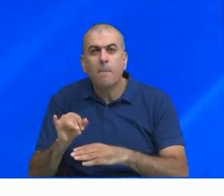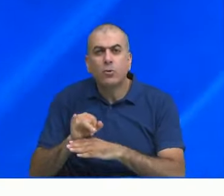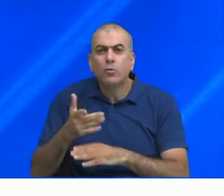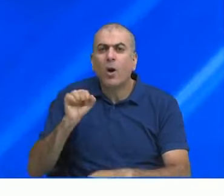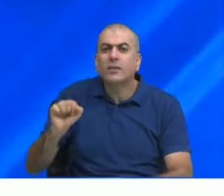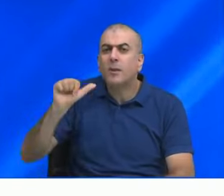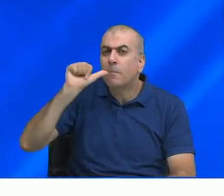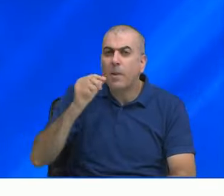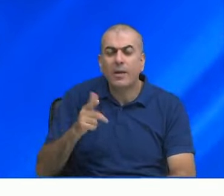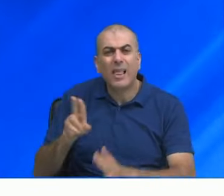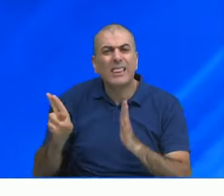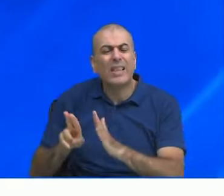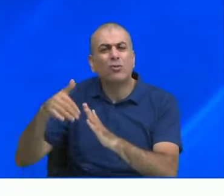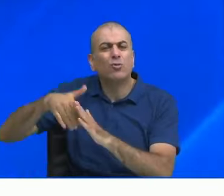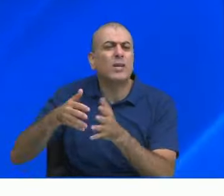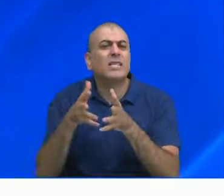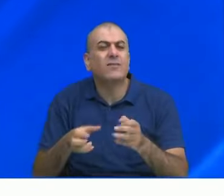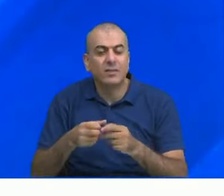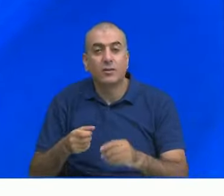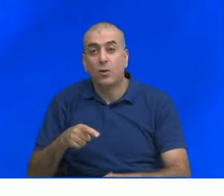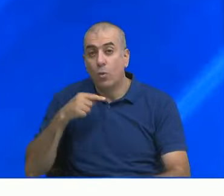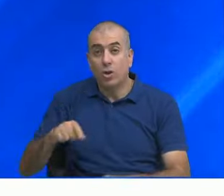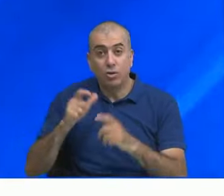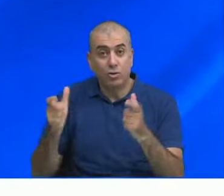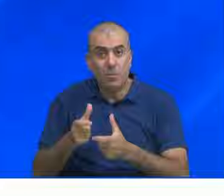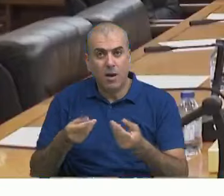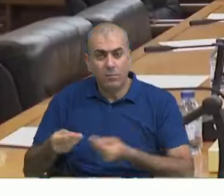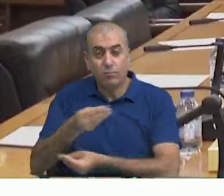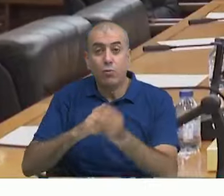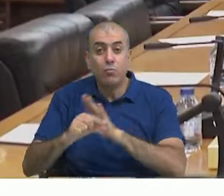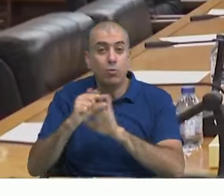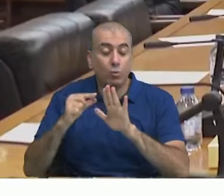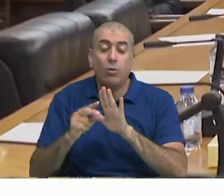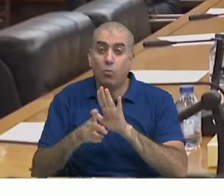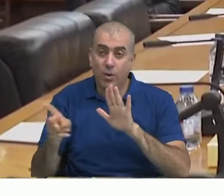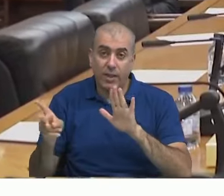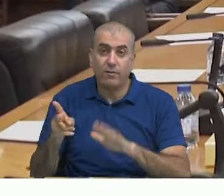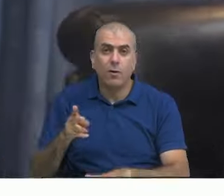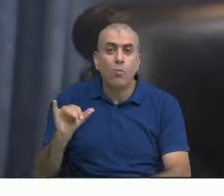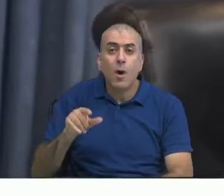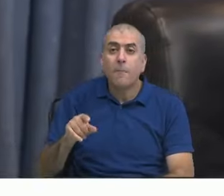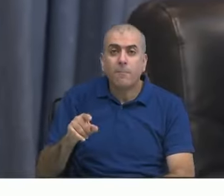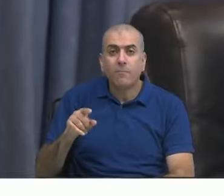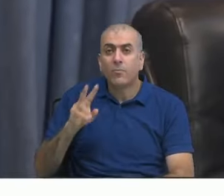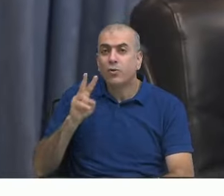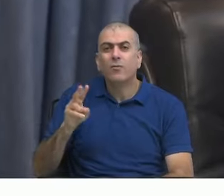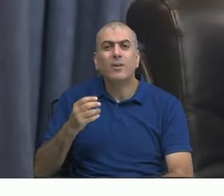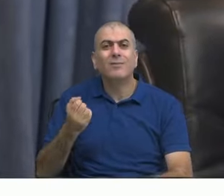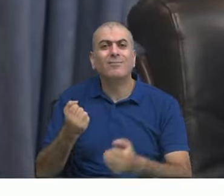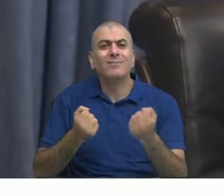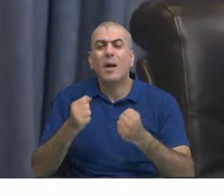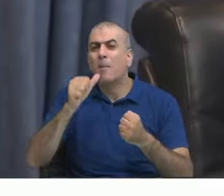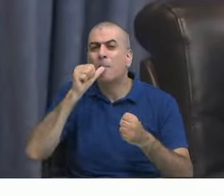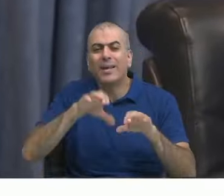وابرز تحديات القطاع وقال الزعبي ان الاجتماع تناول عده موضوعات على راسها مستجدات مشروع الناقل